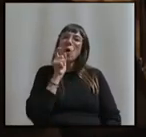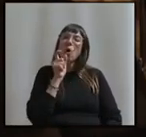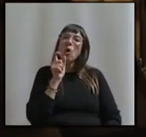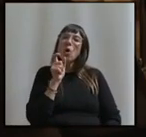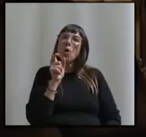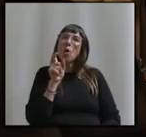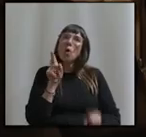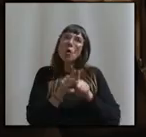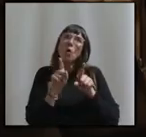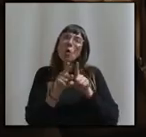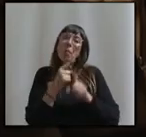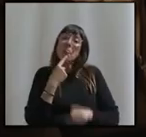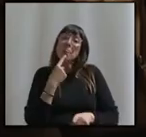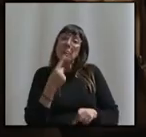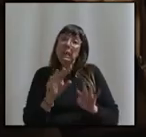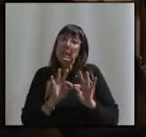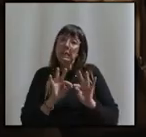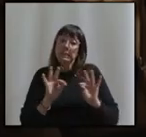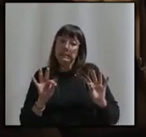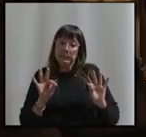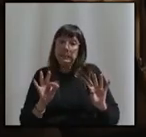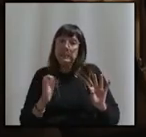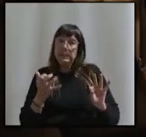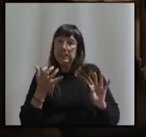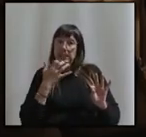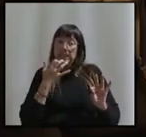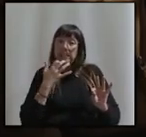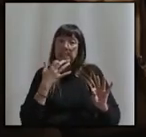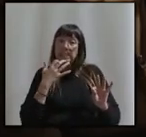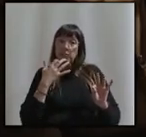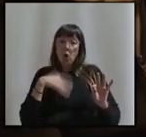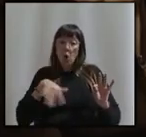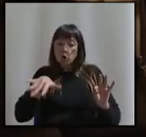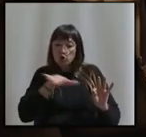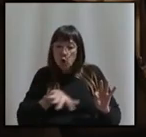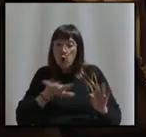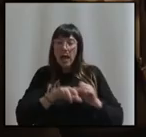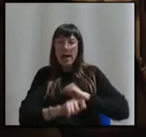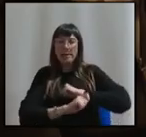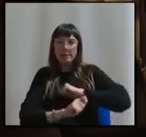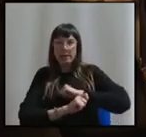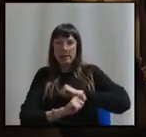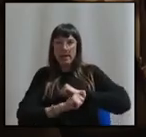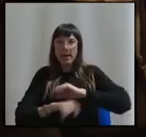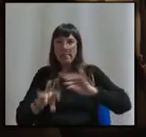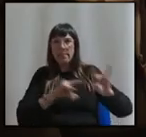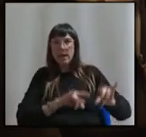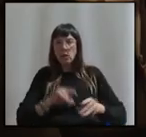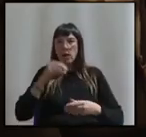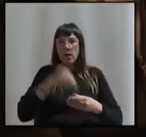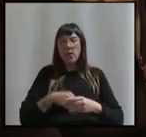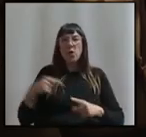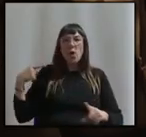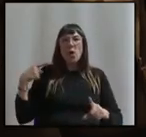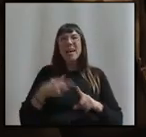estat a l'altura i mentrestant Manresa, sigui per la seva ubicació també estratègica dintre del territori o per doblar-nos en